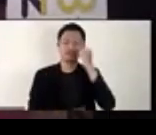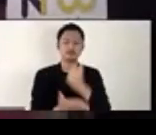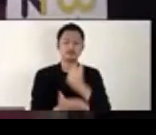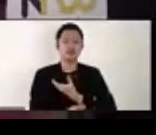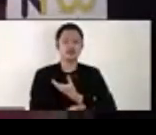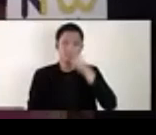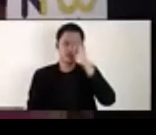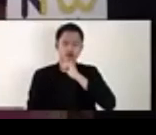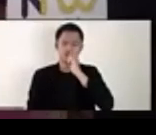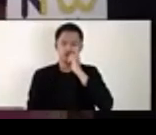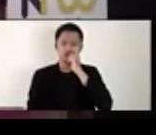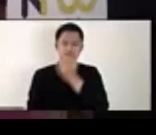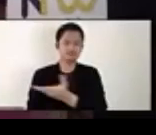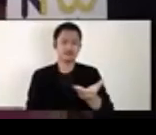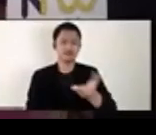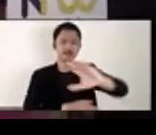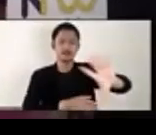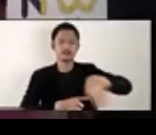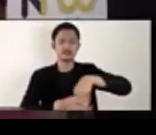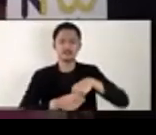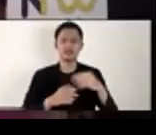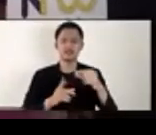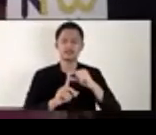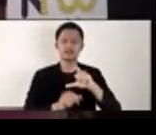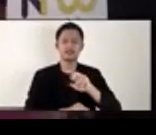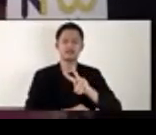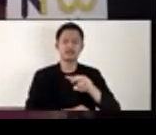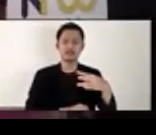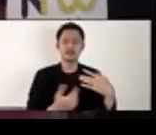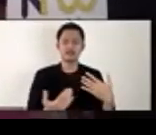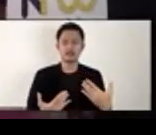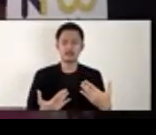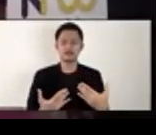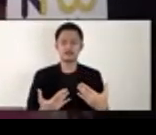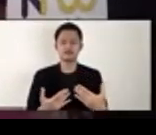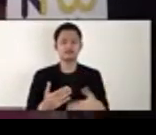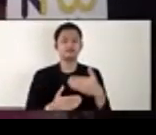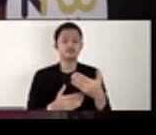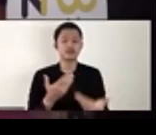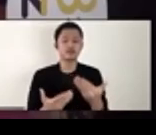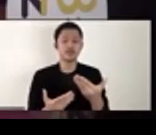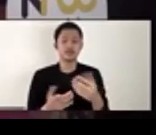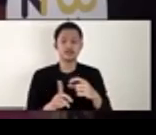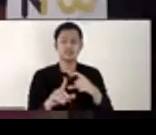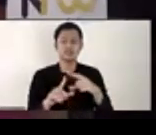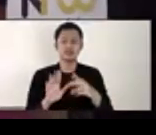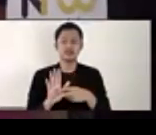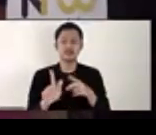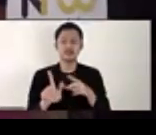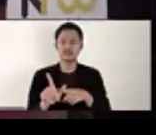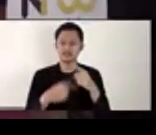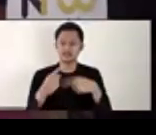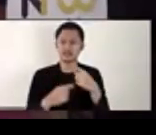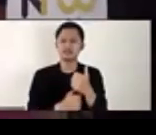aktor-aktor ini terlibat dalam pelaksanaan epc ini kemudian mungkin nanti badannya juga bisa menceritakan tentang